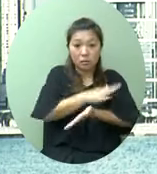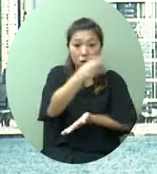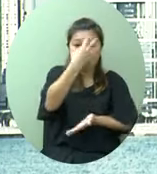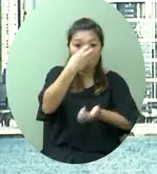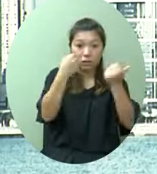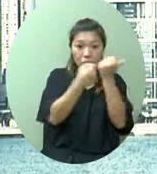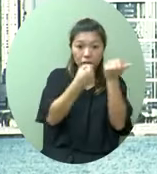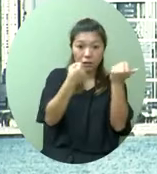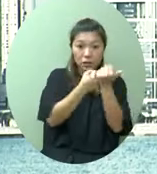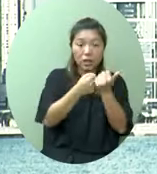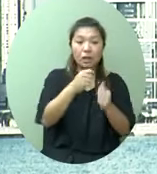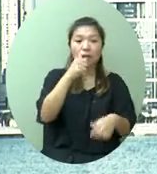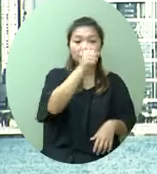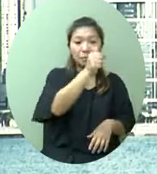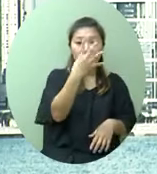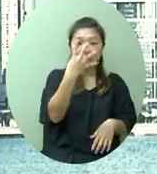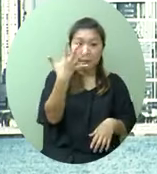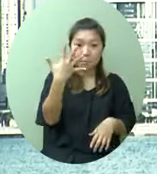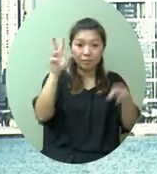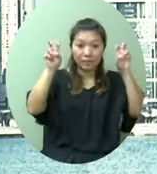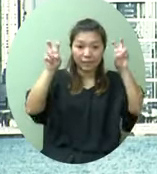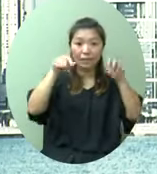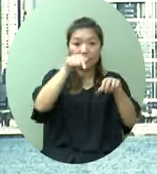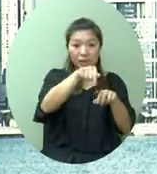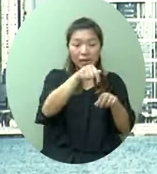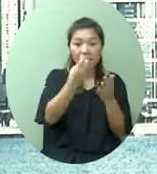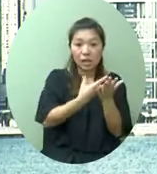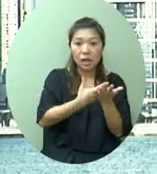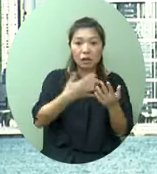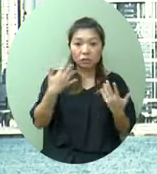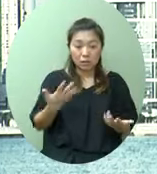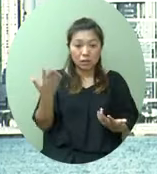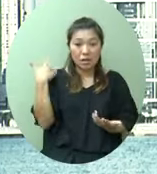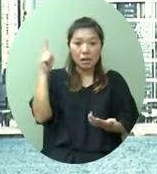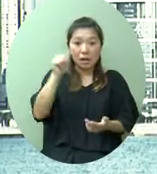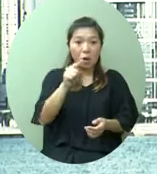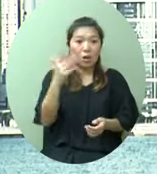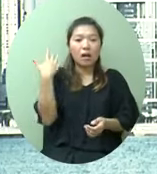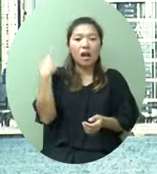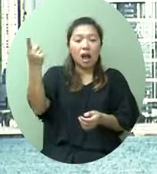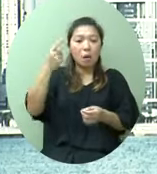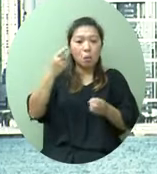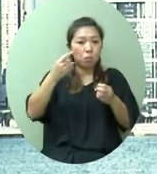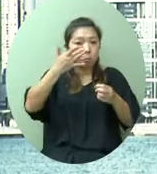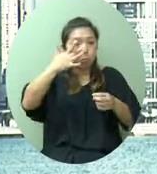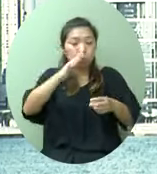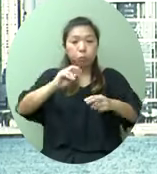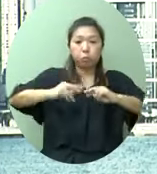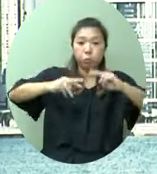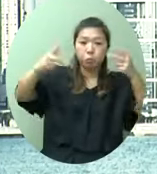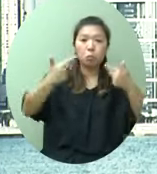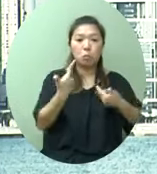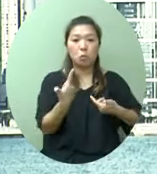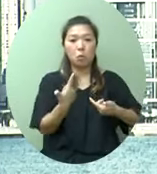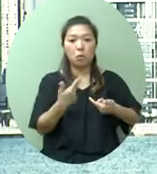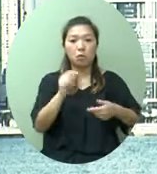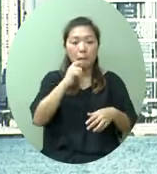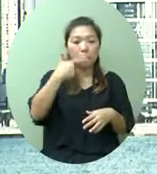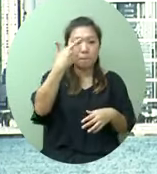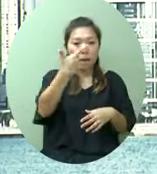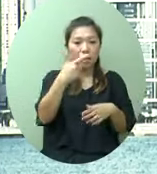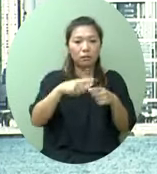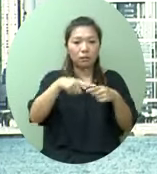喺個十四五規劃裏面，對於香港嘅支持咧係前所未有咁豐富嘅嚇。包括我時常講嘅咧，有八大中心